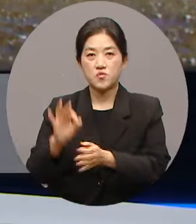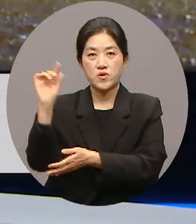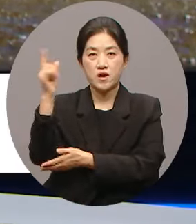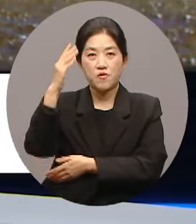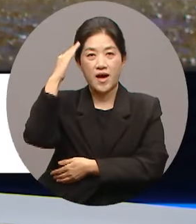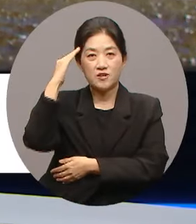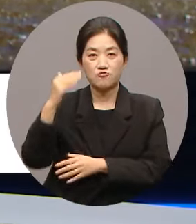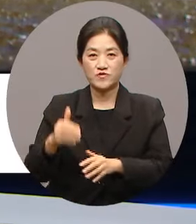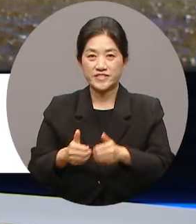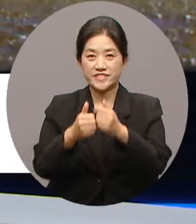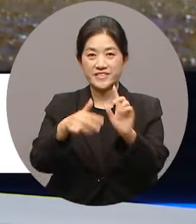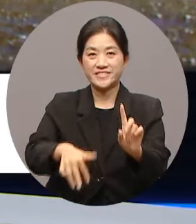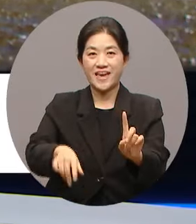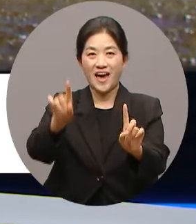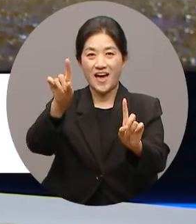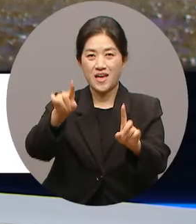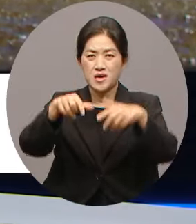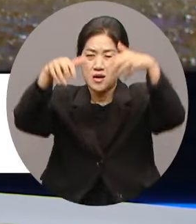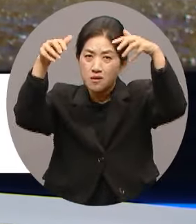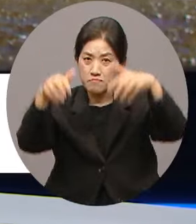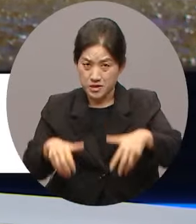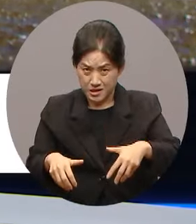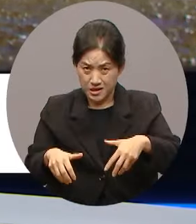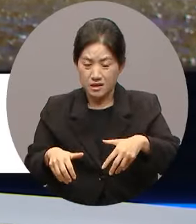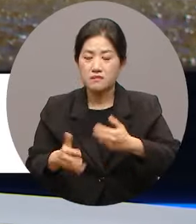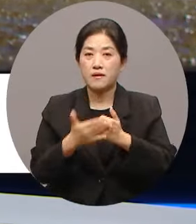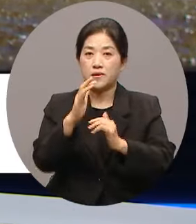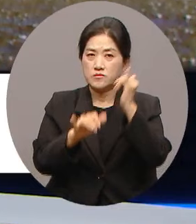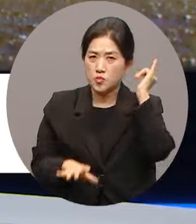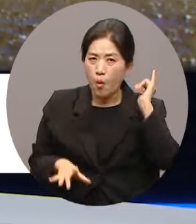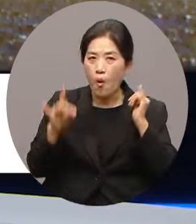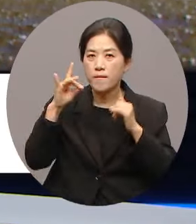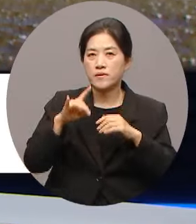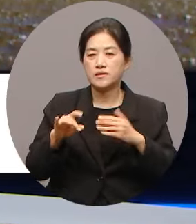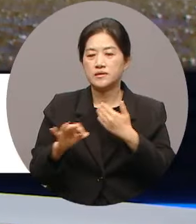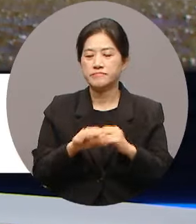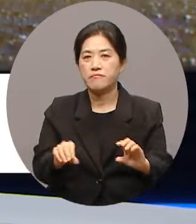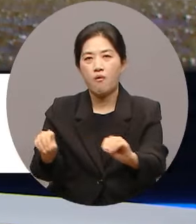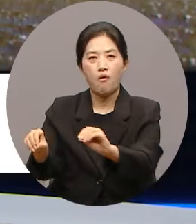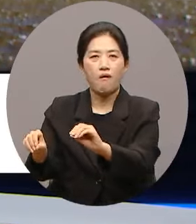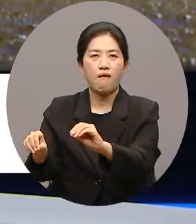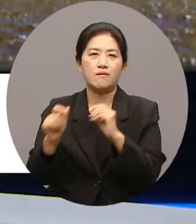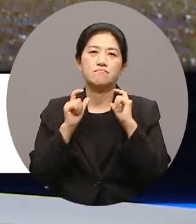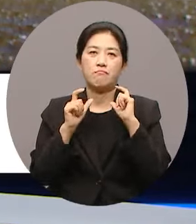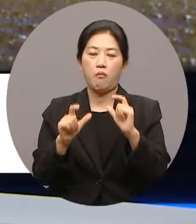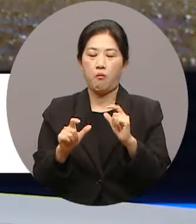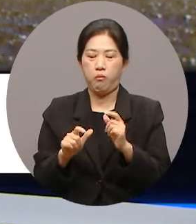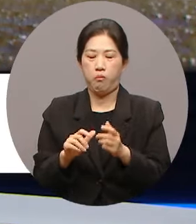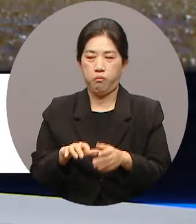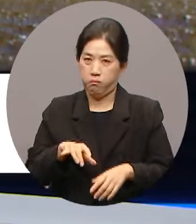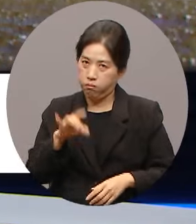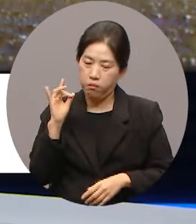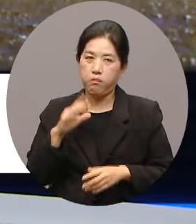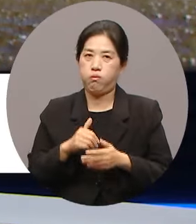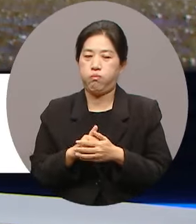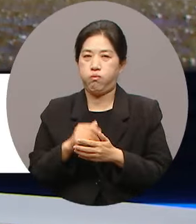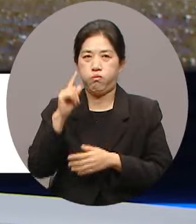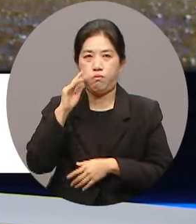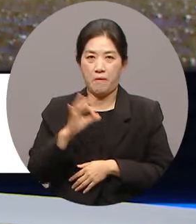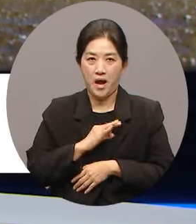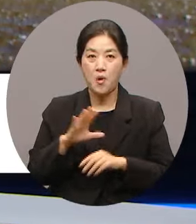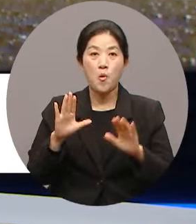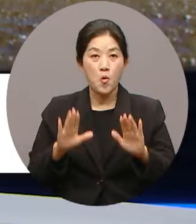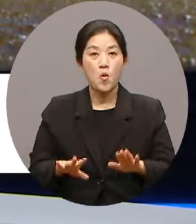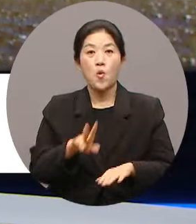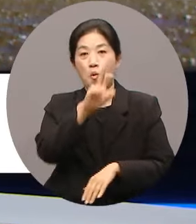프로야구 한국 시리즈 1차전이 비로 인해 사상 처음 일시정지 경기로 선언되는 변수가 생겼습니다. 오늘